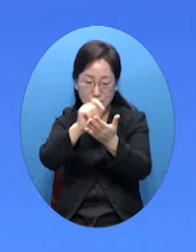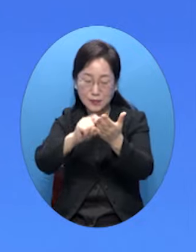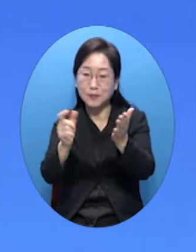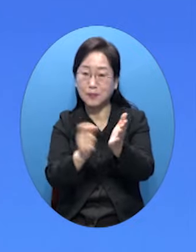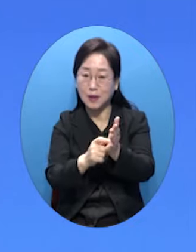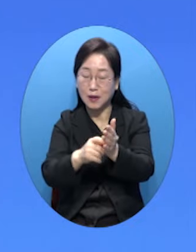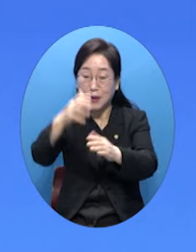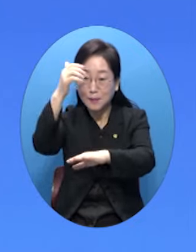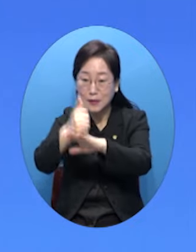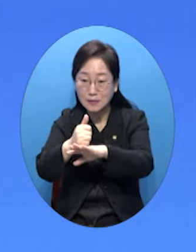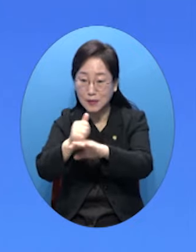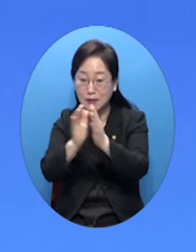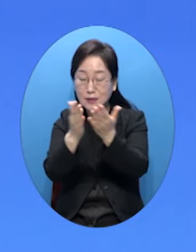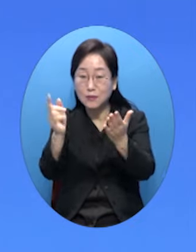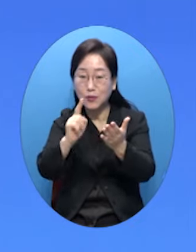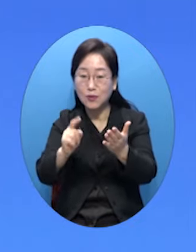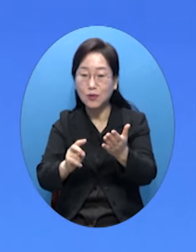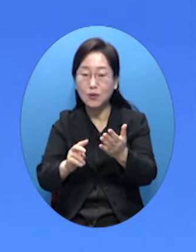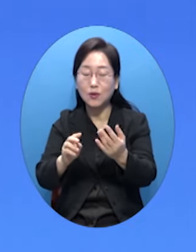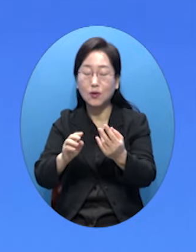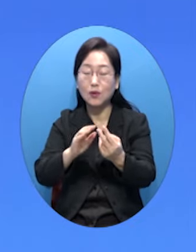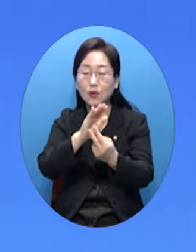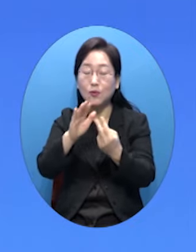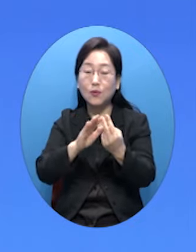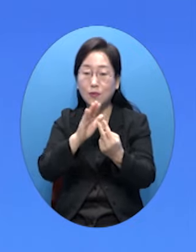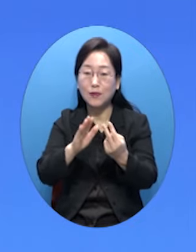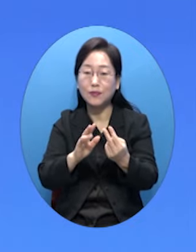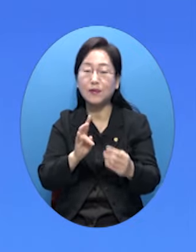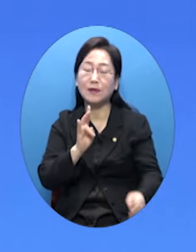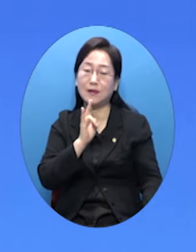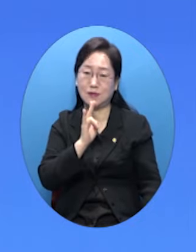성경은 요한계시록입니다. 요한계시록은 사도 요한이